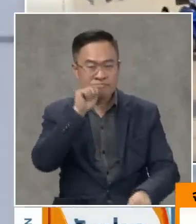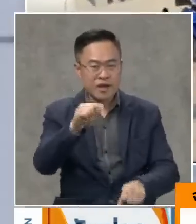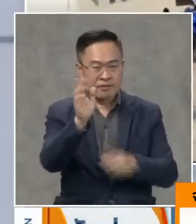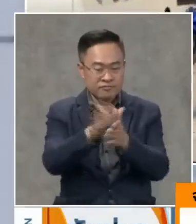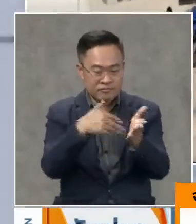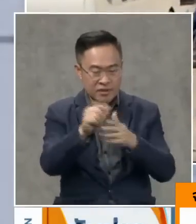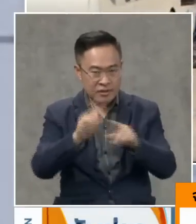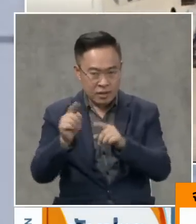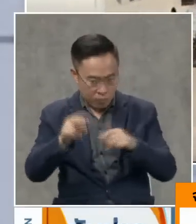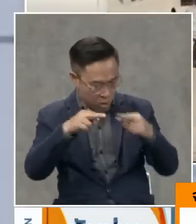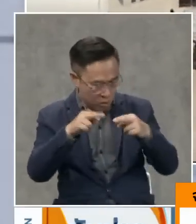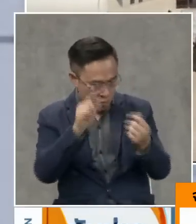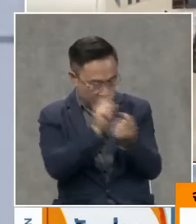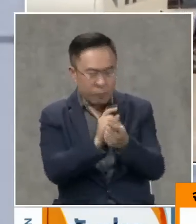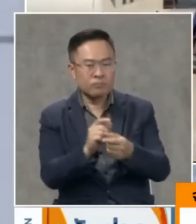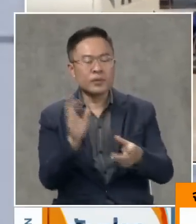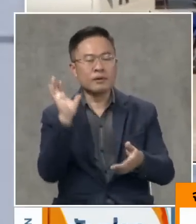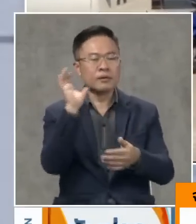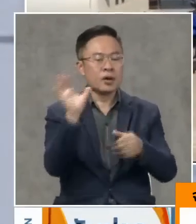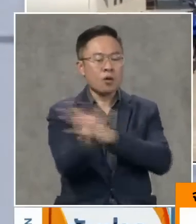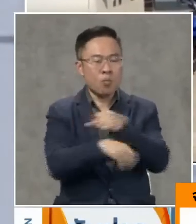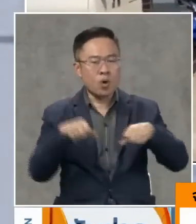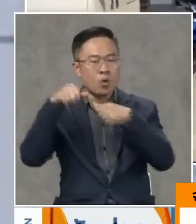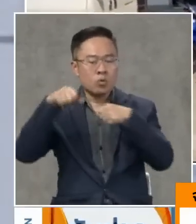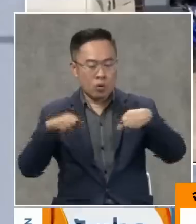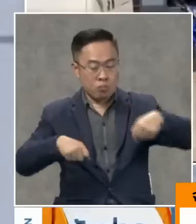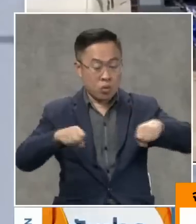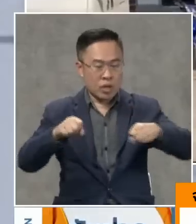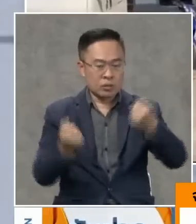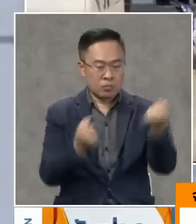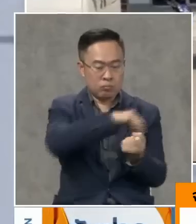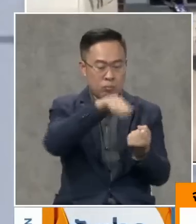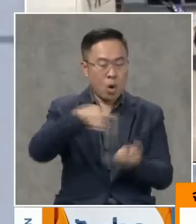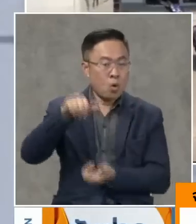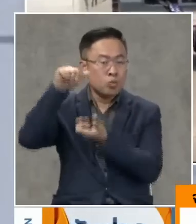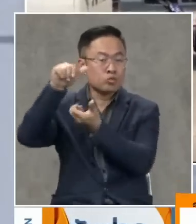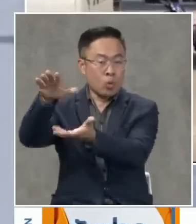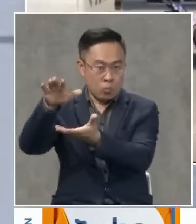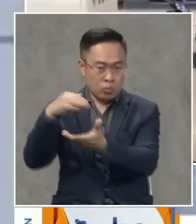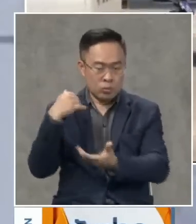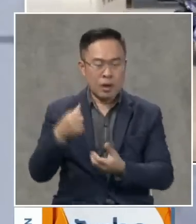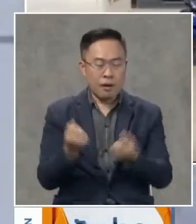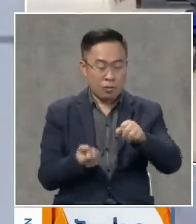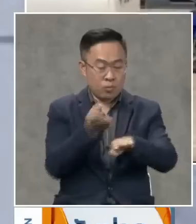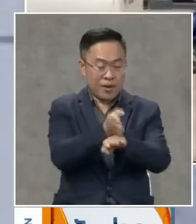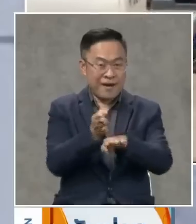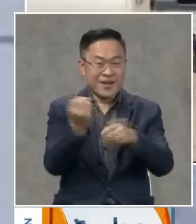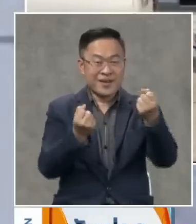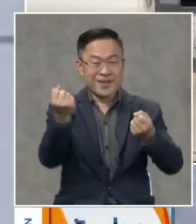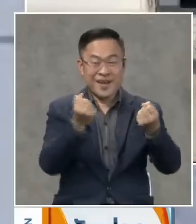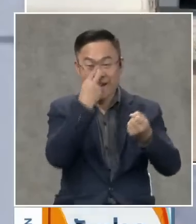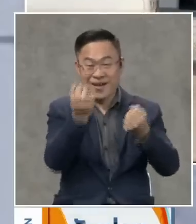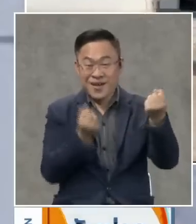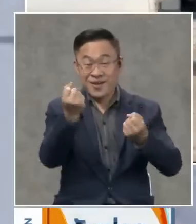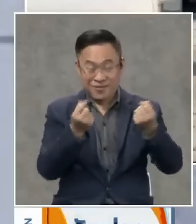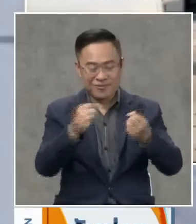ไหนนะคะเพราะนี่นะคะถ้าจับไม่ทันเนี่ยกำลังเตรียมส่งออกไปประเทศเพื่อนบ้านด้วย ก็คือเหมือนจะระบุสเปคมาเลย